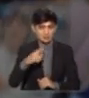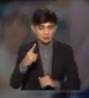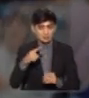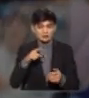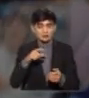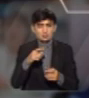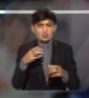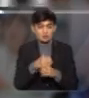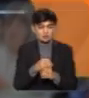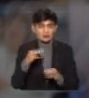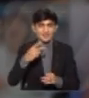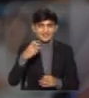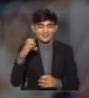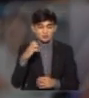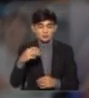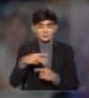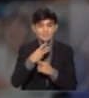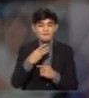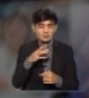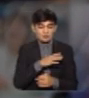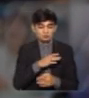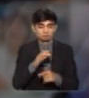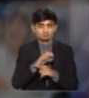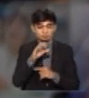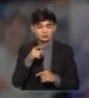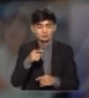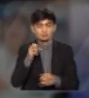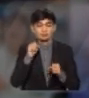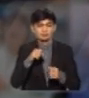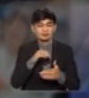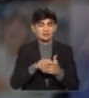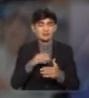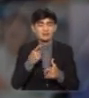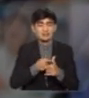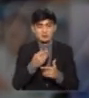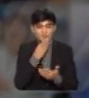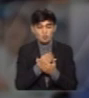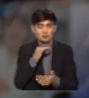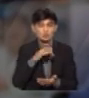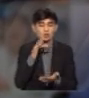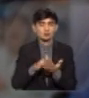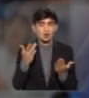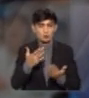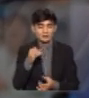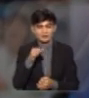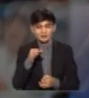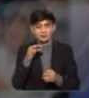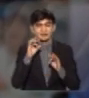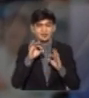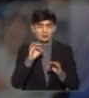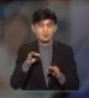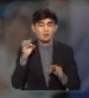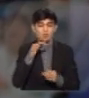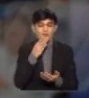8-777-331-3131, короткое 20-секундное видео. Вам нужно представиться, сообщить, из какого вы города, и рассказать о самом